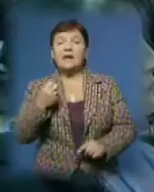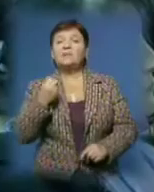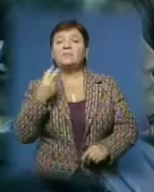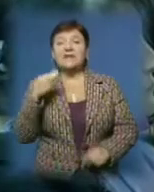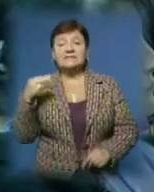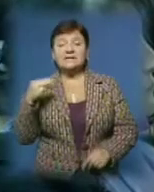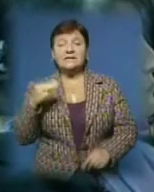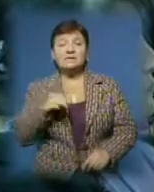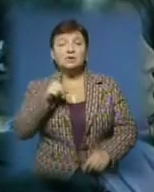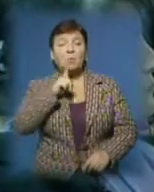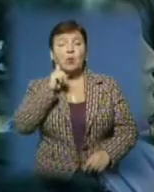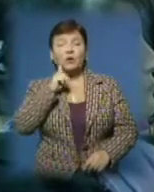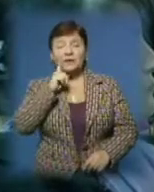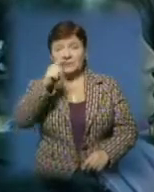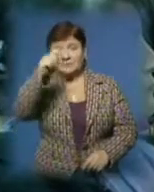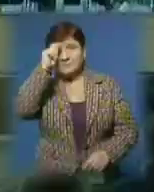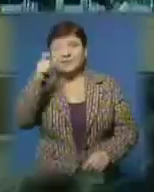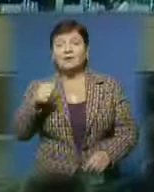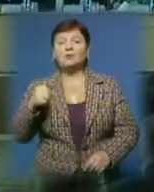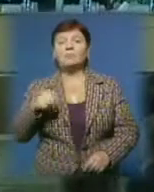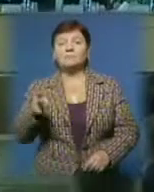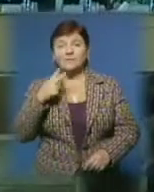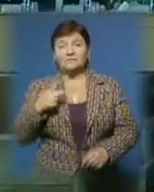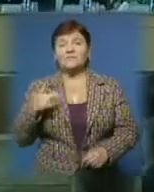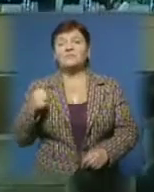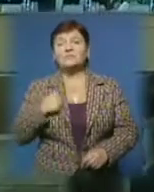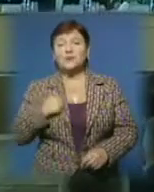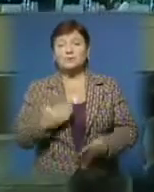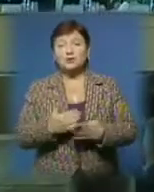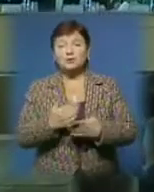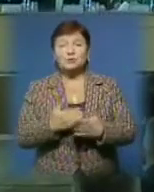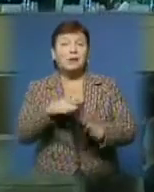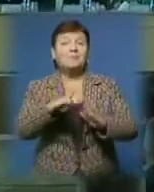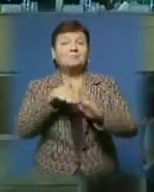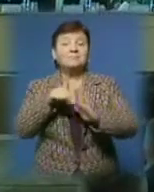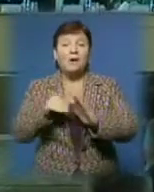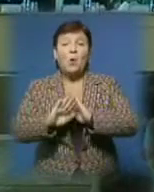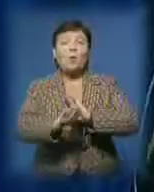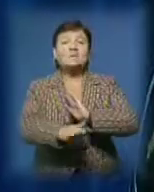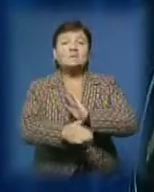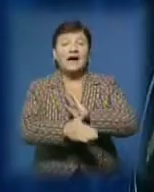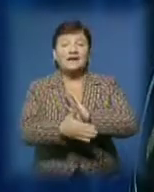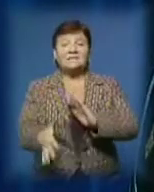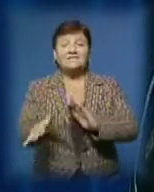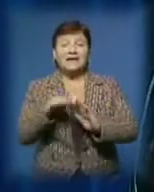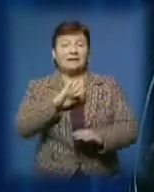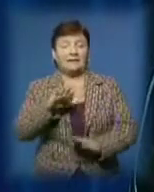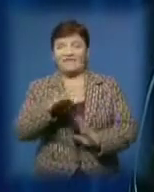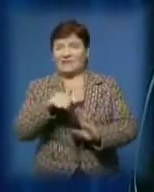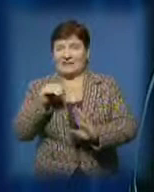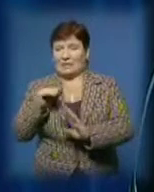тисяч молодих людей, придатних до військової служби. Утім, на осінній призов, який називають останнім, усіх не